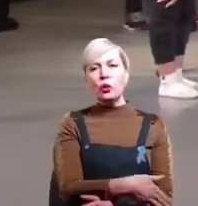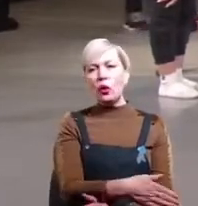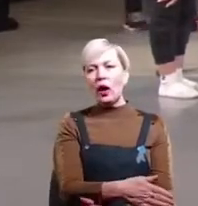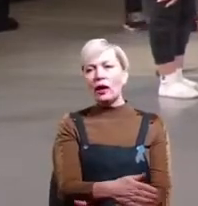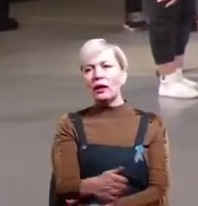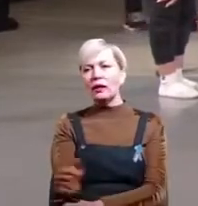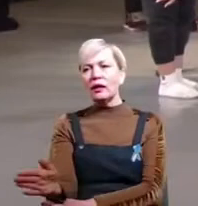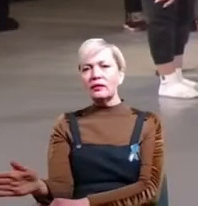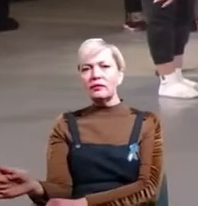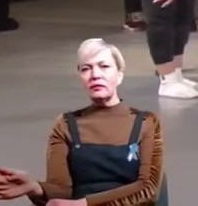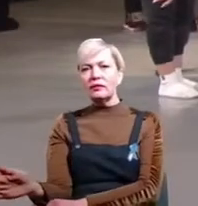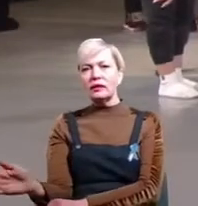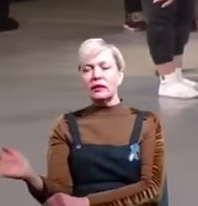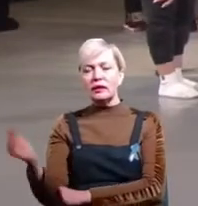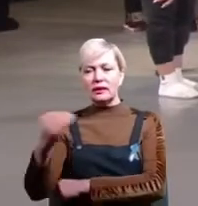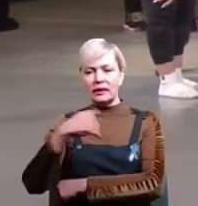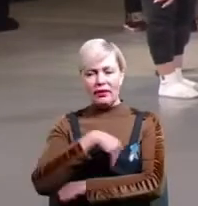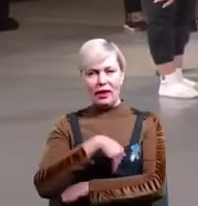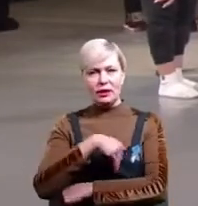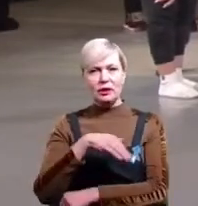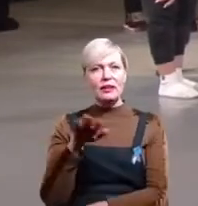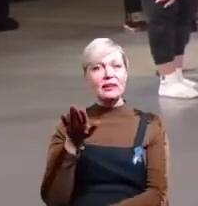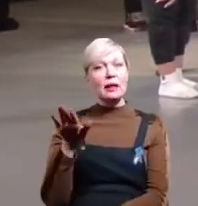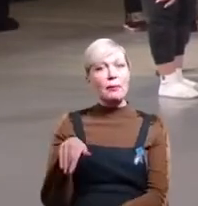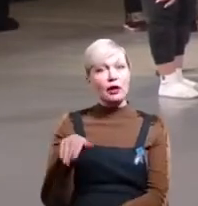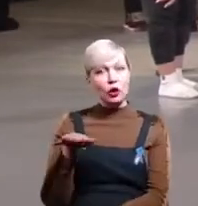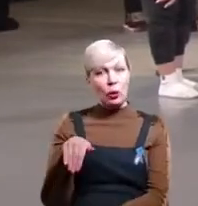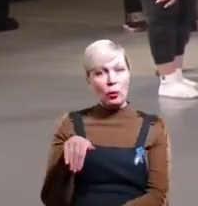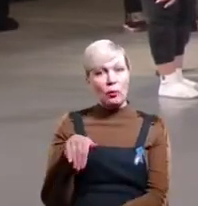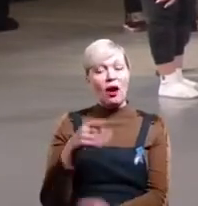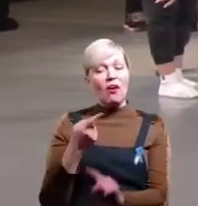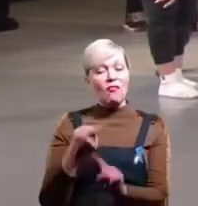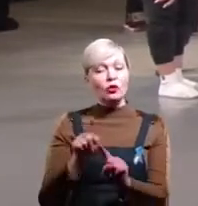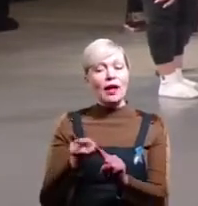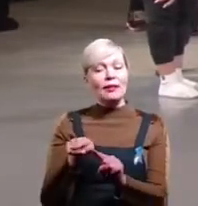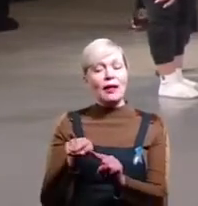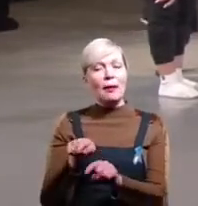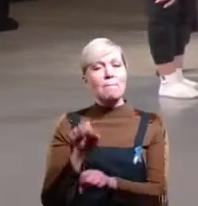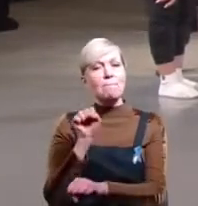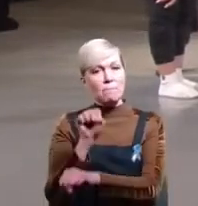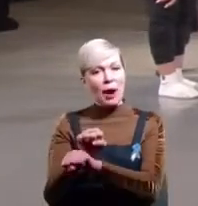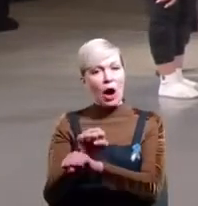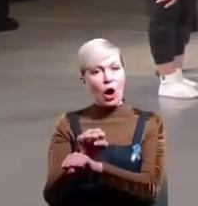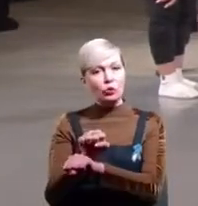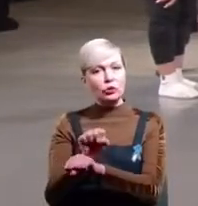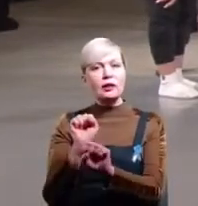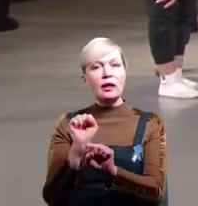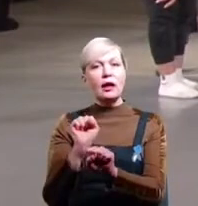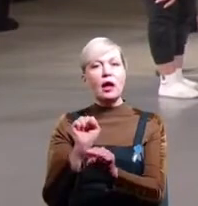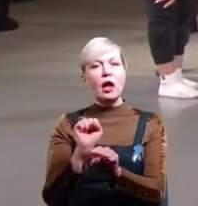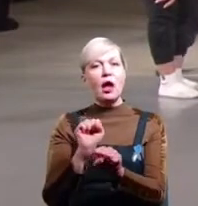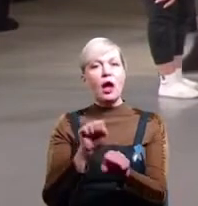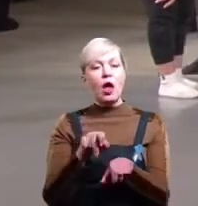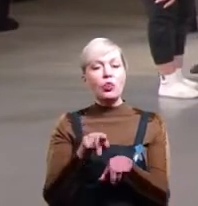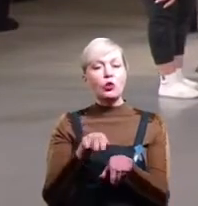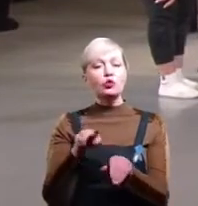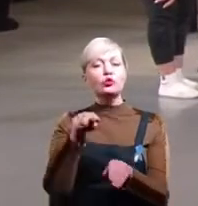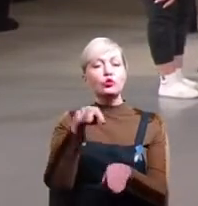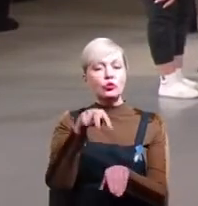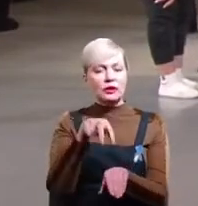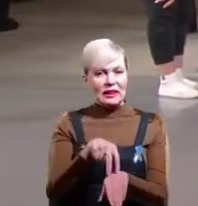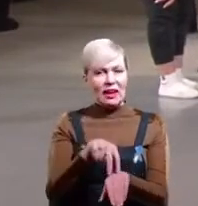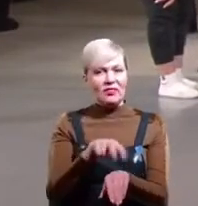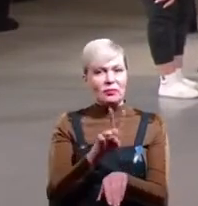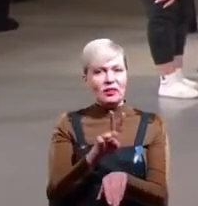доворачивается. И потом вот эта пауза. Мы ножку ставим, нет,